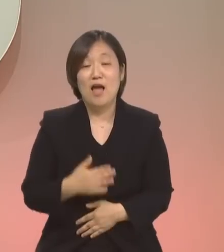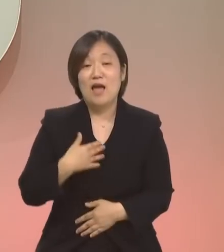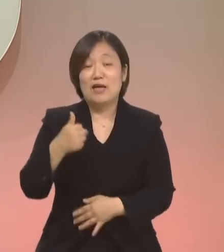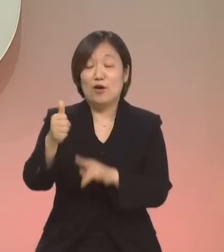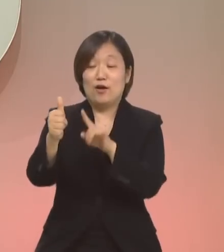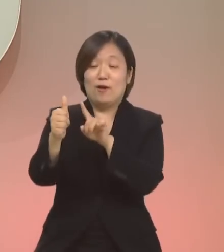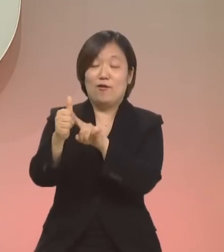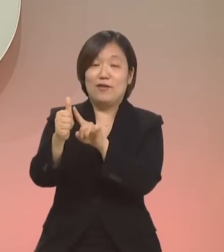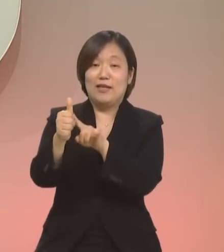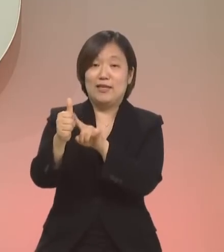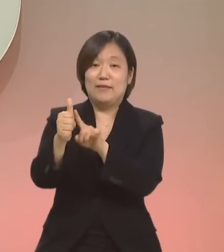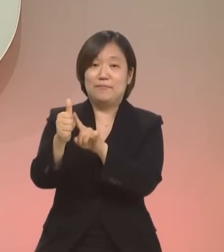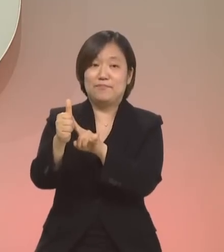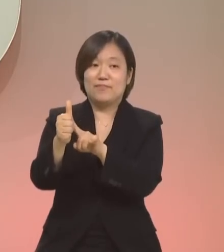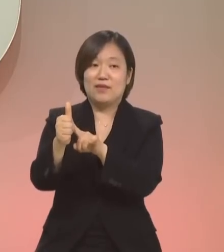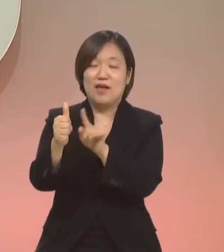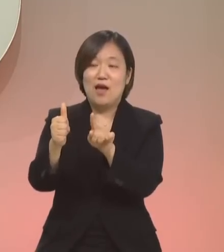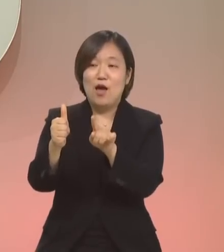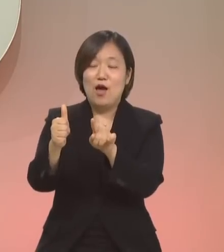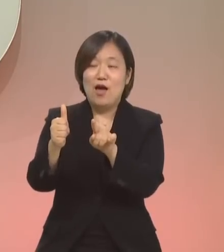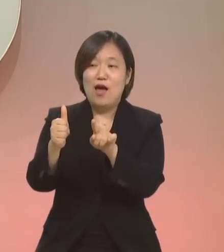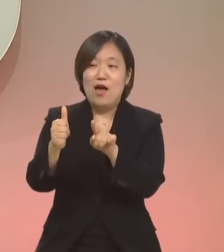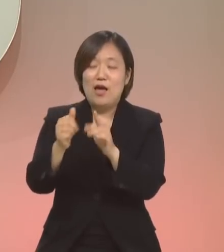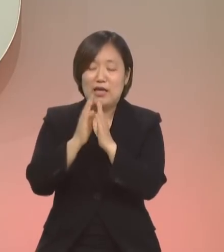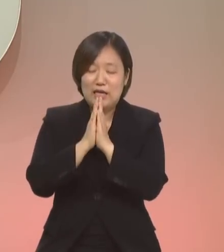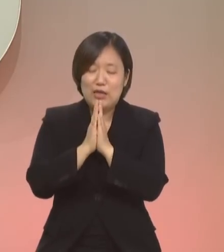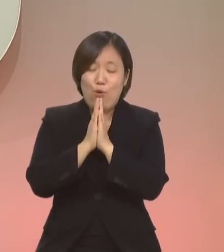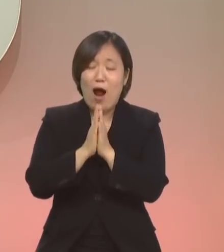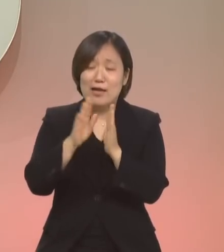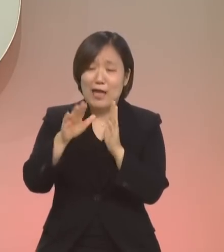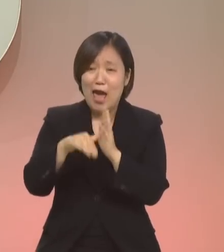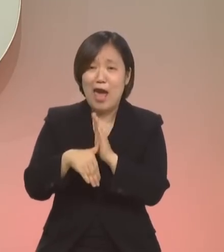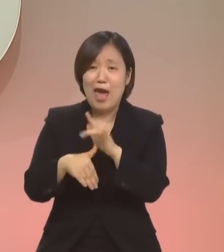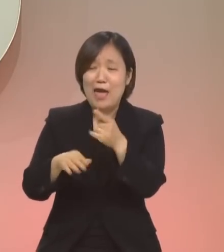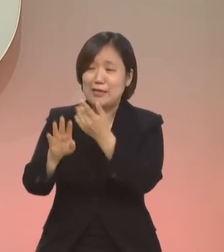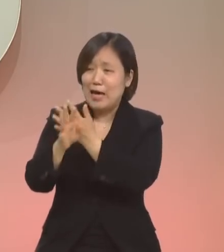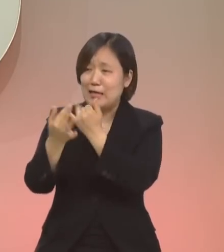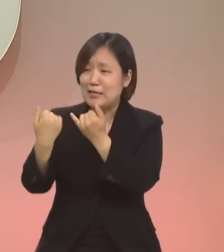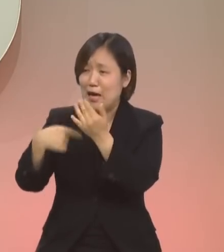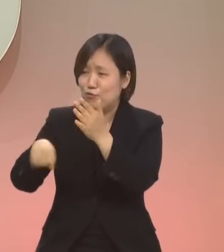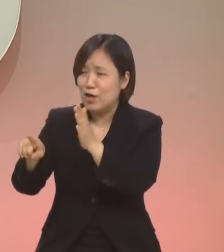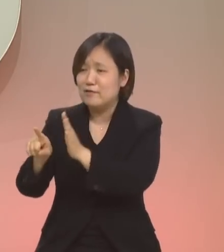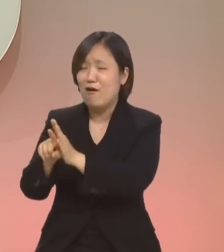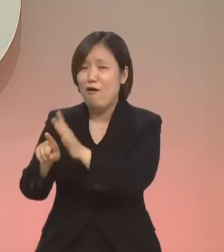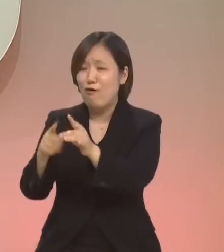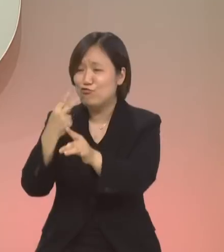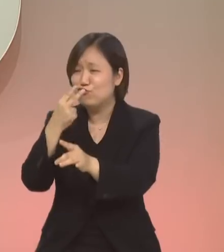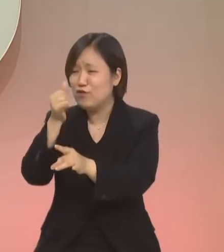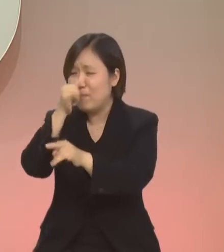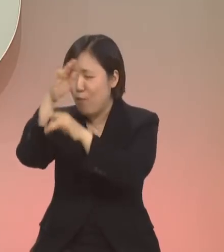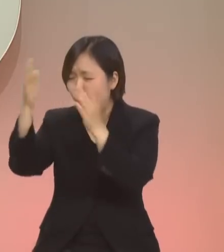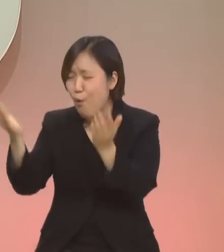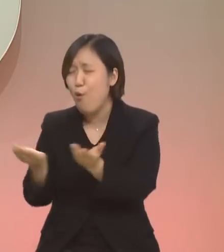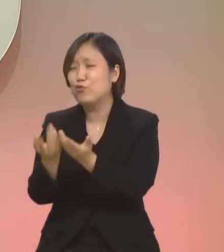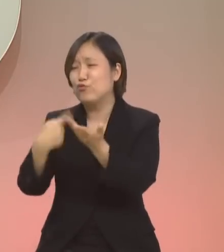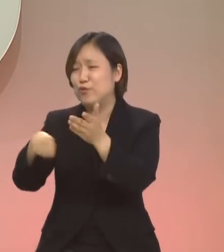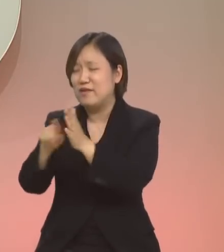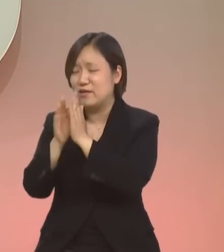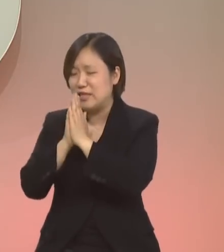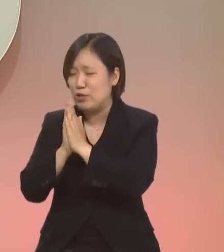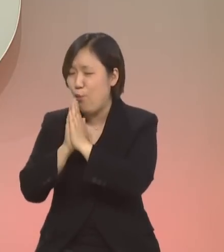거사님이 한 번도 자기 자신을 위해서는 그렇게 축원을 올리지는 않았지만 않았지만